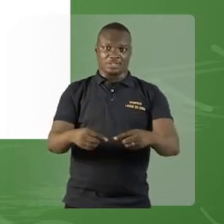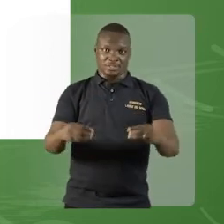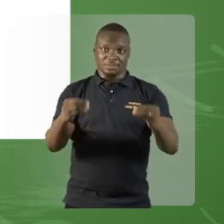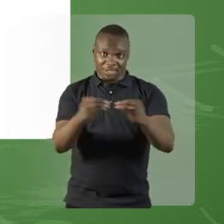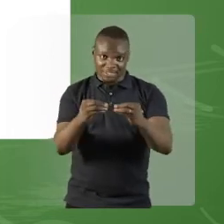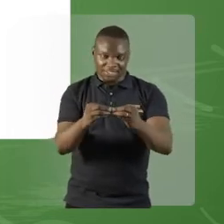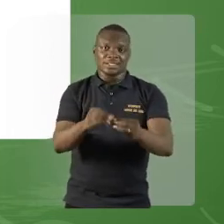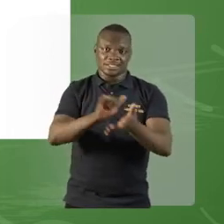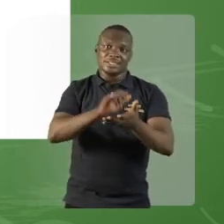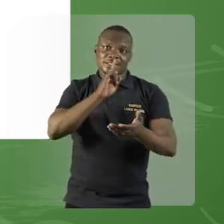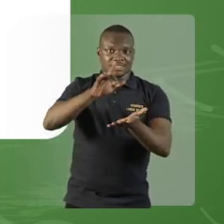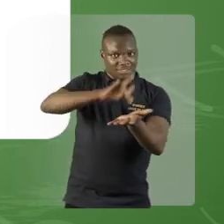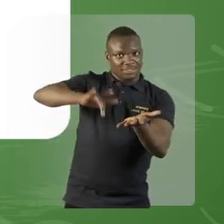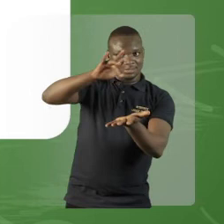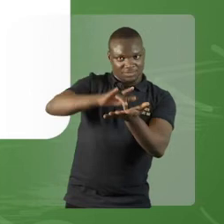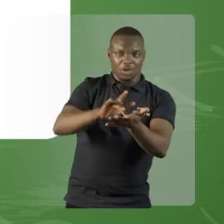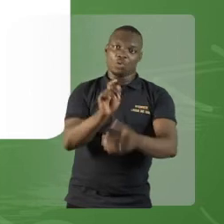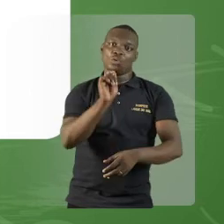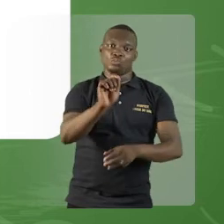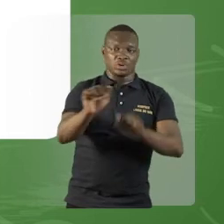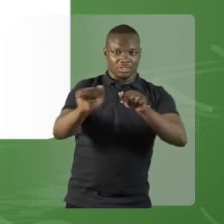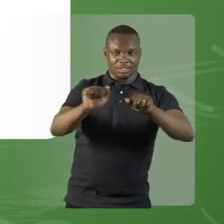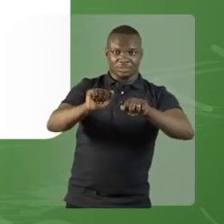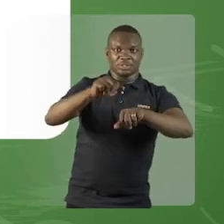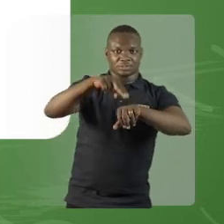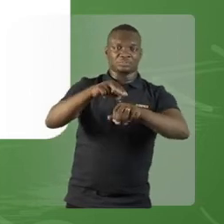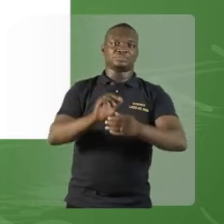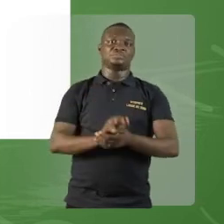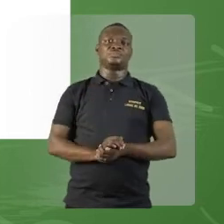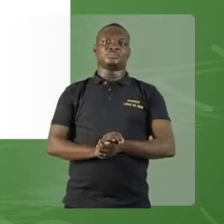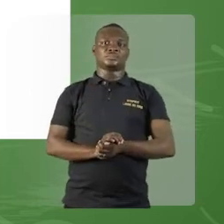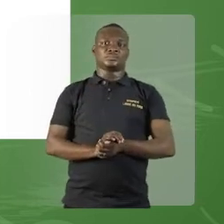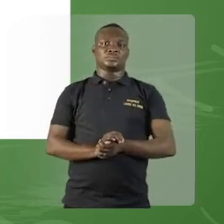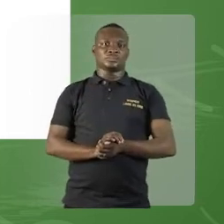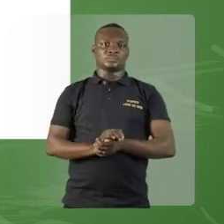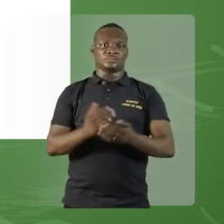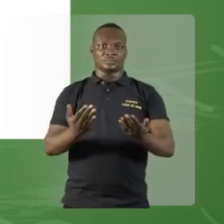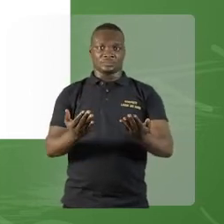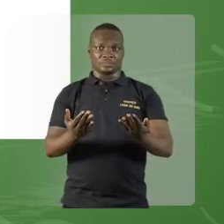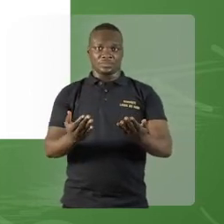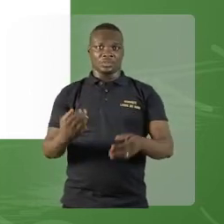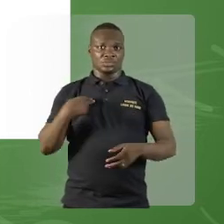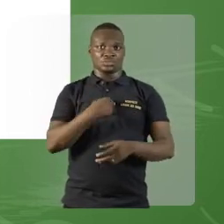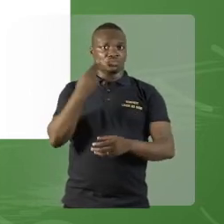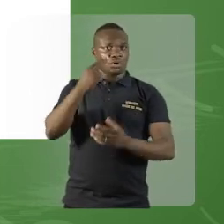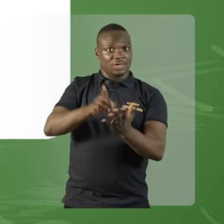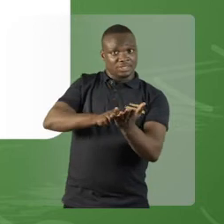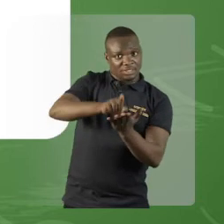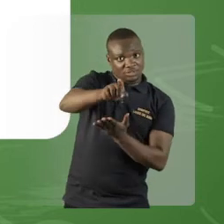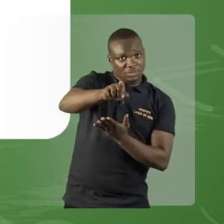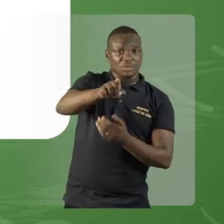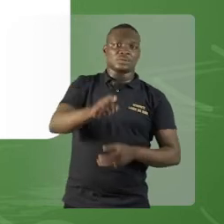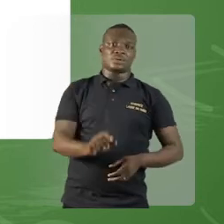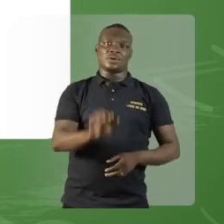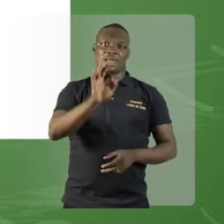cette partie-là qui est le point d'application de la force de Laplace. La direction de cette force est telle que F